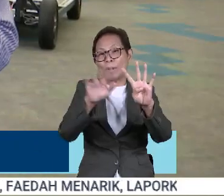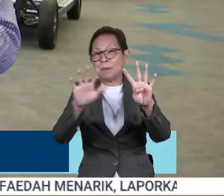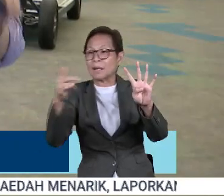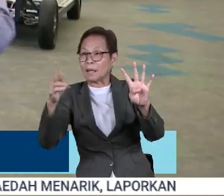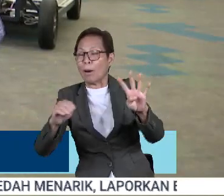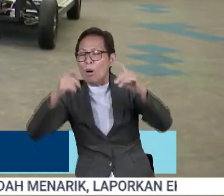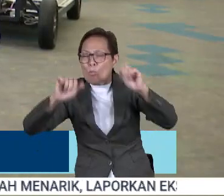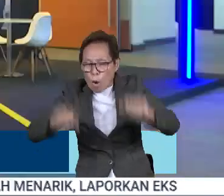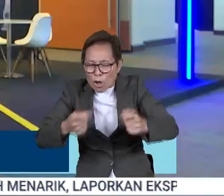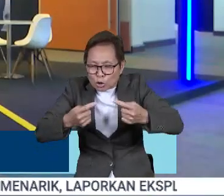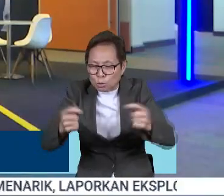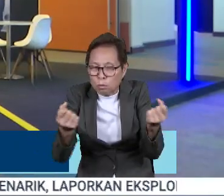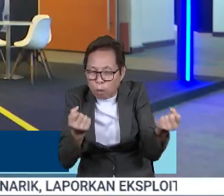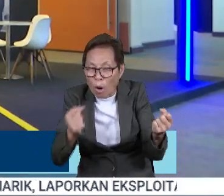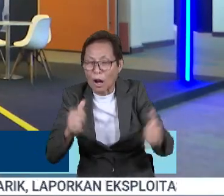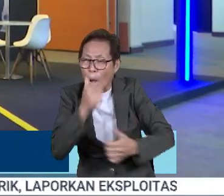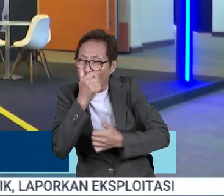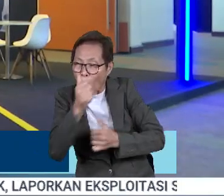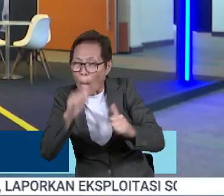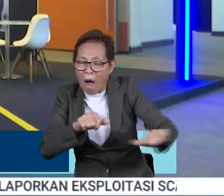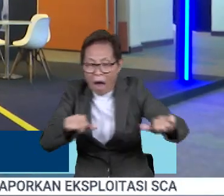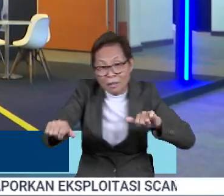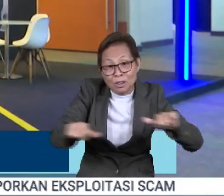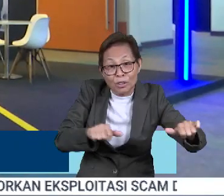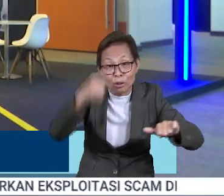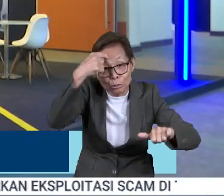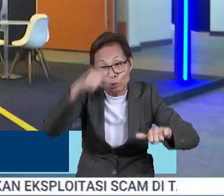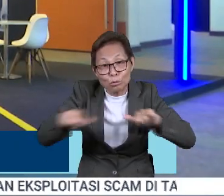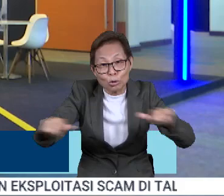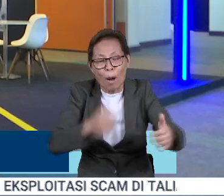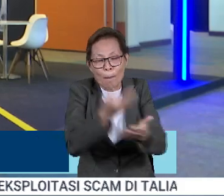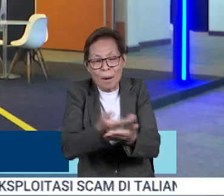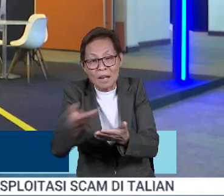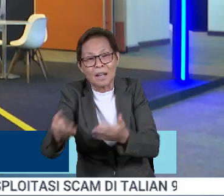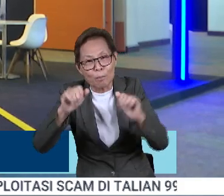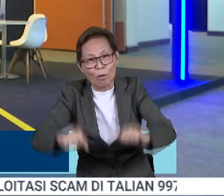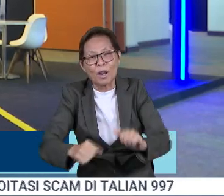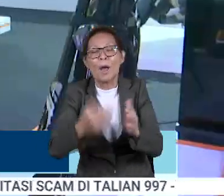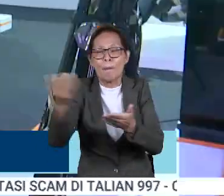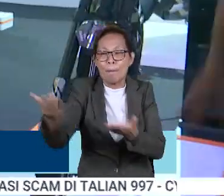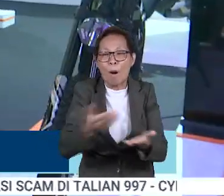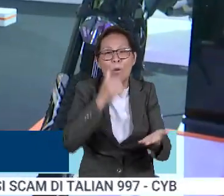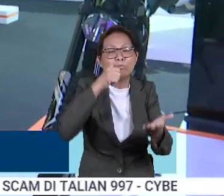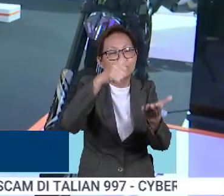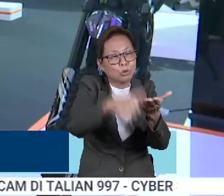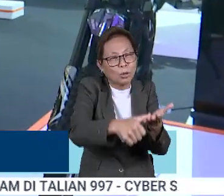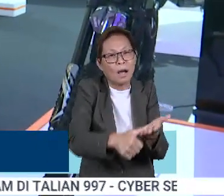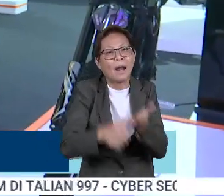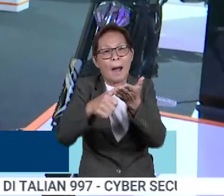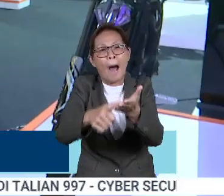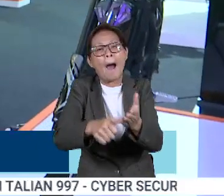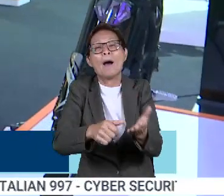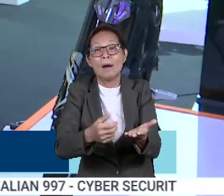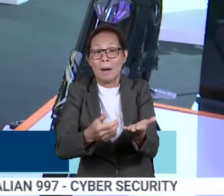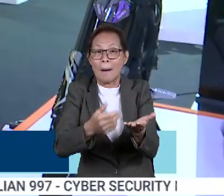jadi mulai cube sendiri dan kalau berminat eee activity untuk ee jual belinya boleh bawa dokumen anda karena ada pena bank yang